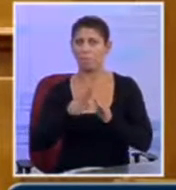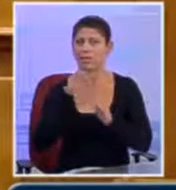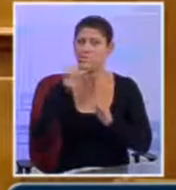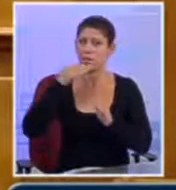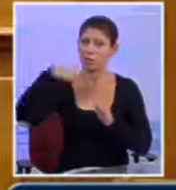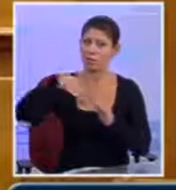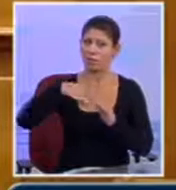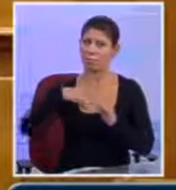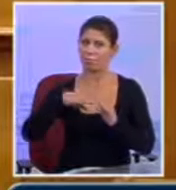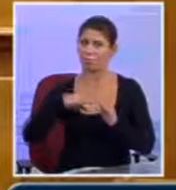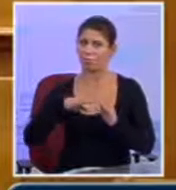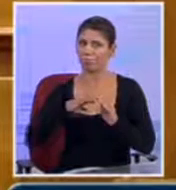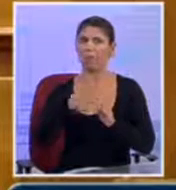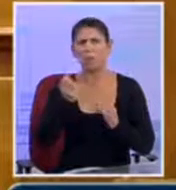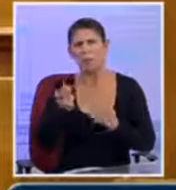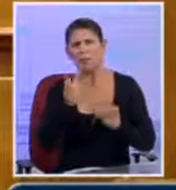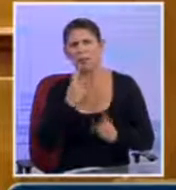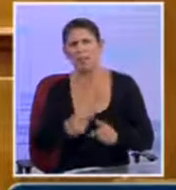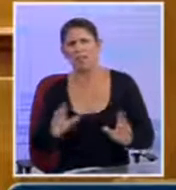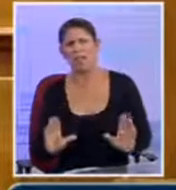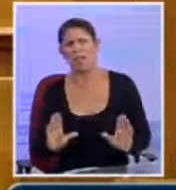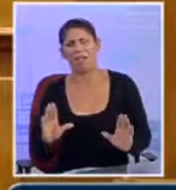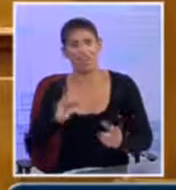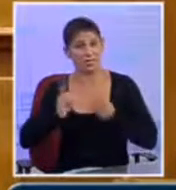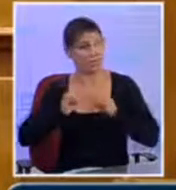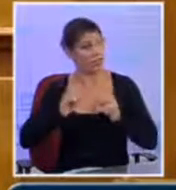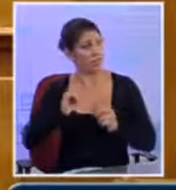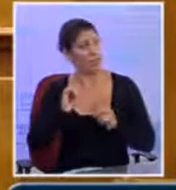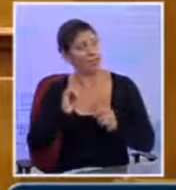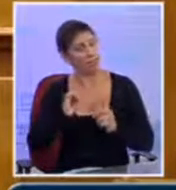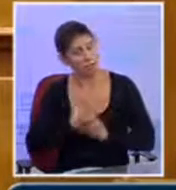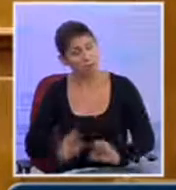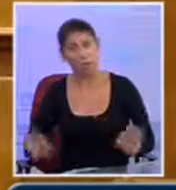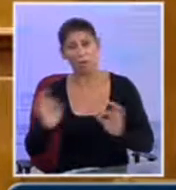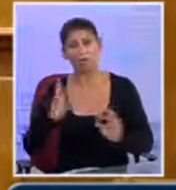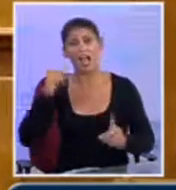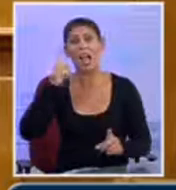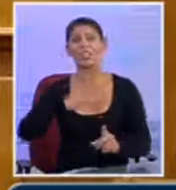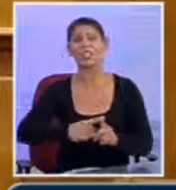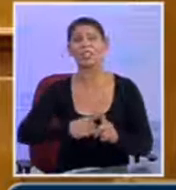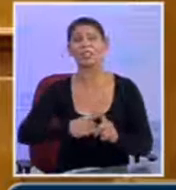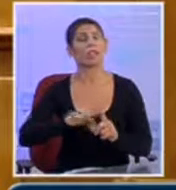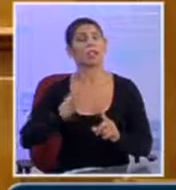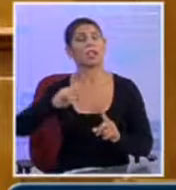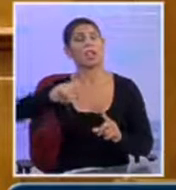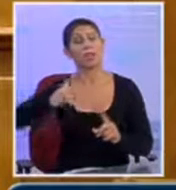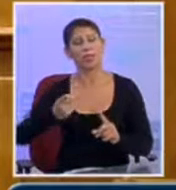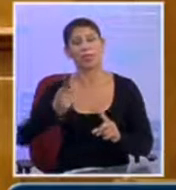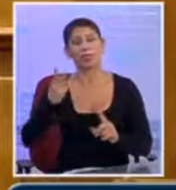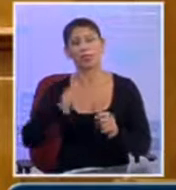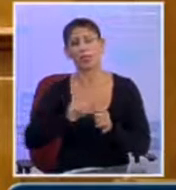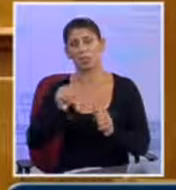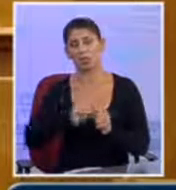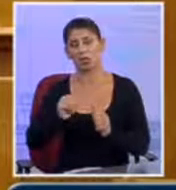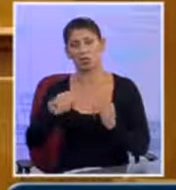η ύφεση, απλά μαθηματικά είναι. Η συμφωνία το προβλέπει το θετικό πρόσημο στο δεύτερο τρίμηνο του